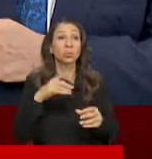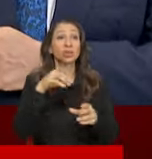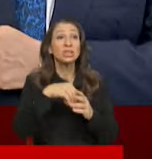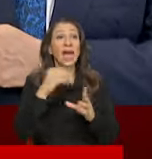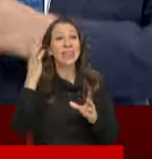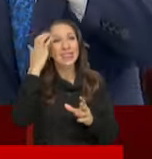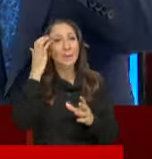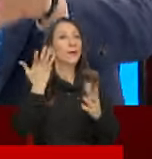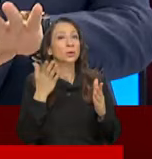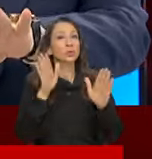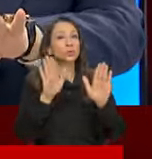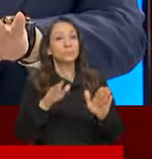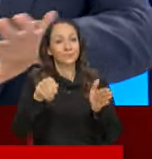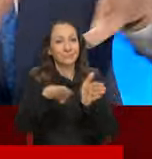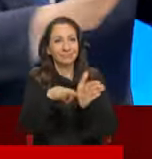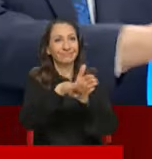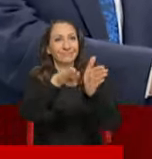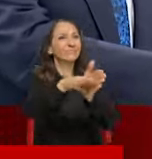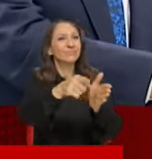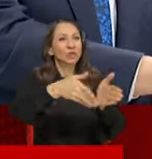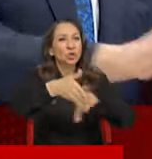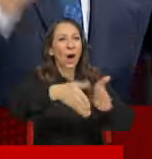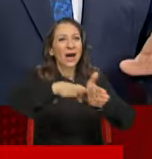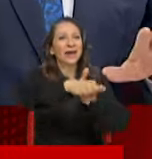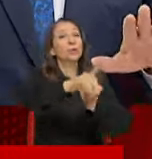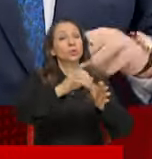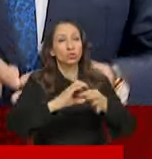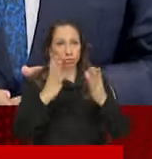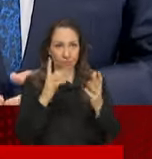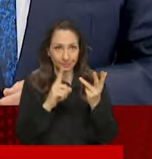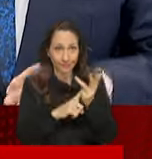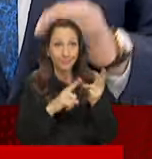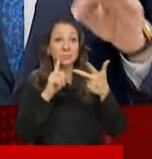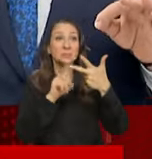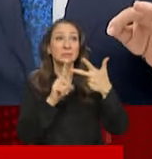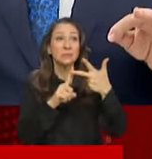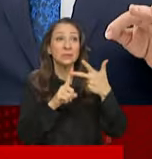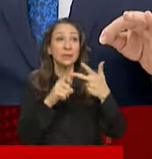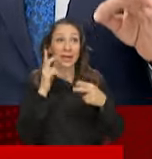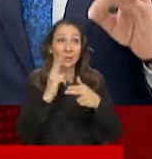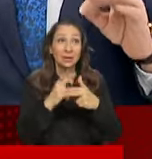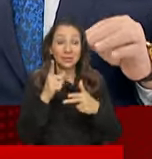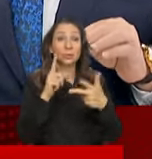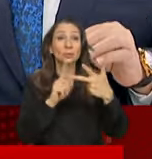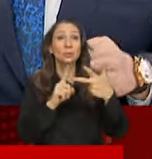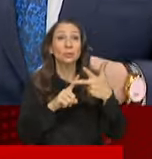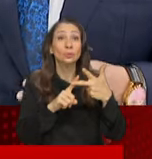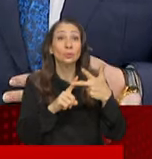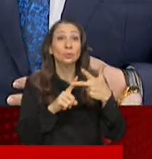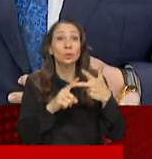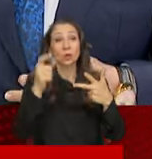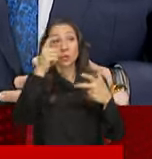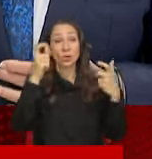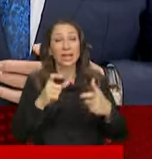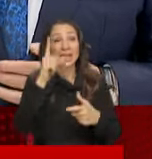de en temel sorun Duran araç sorununu çözmek bunu çözeceğim 3 konu hemen hızlandım Ben Si evet konu